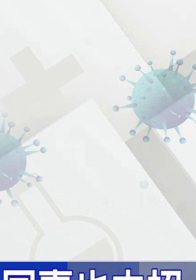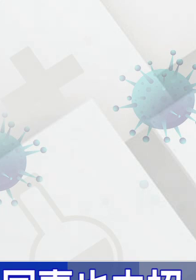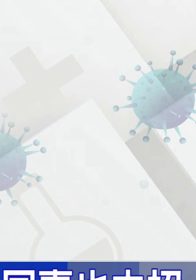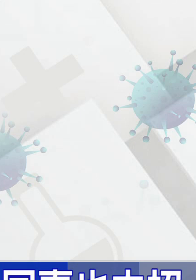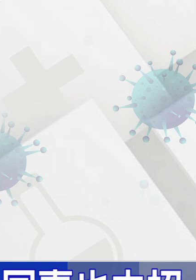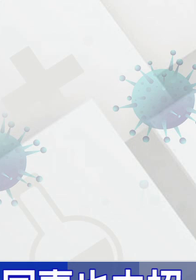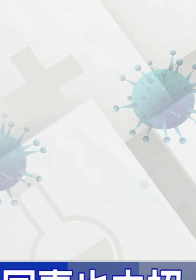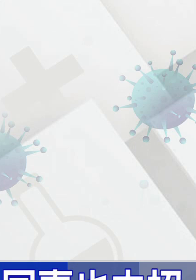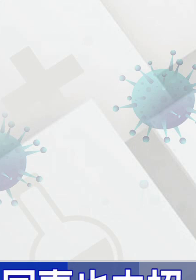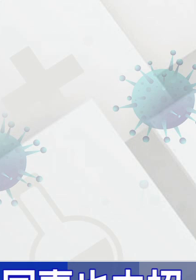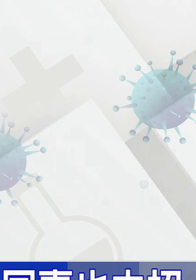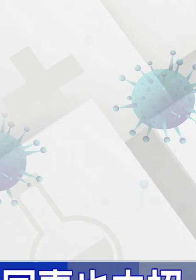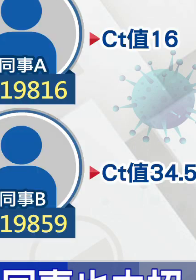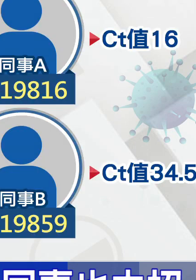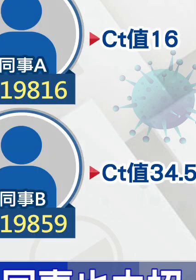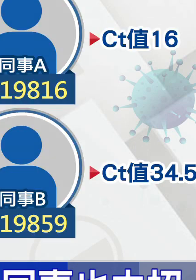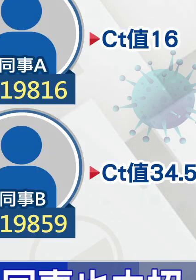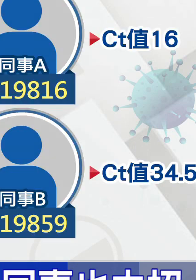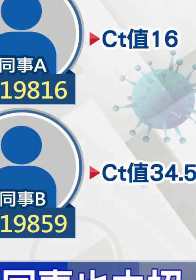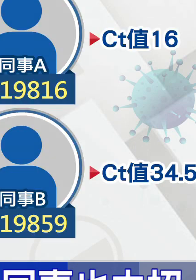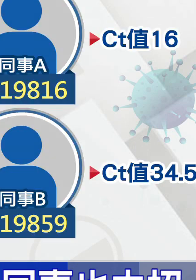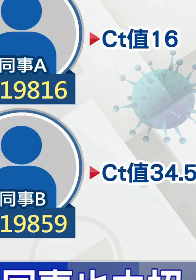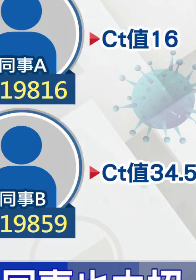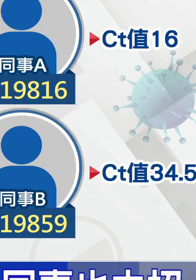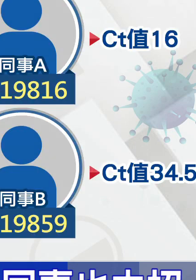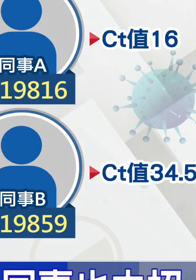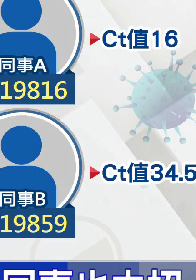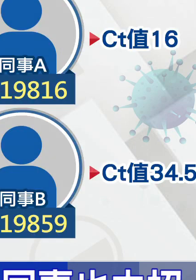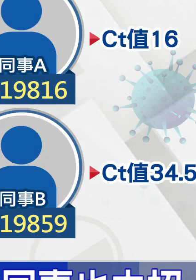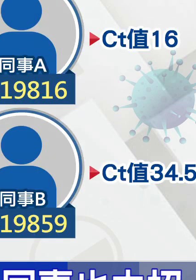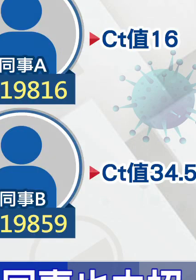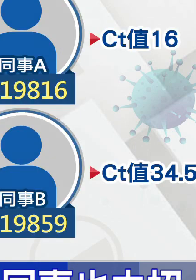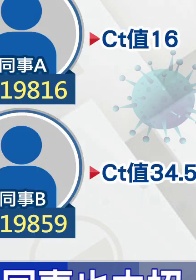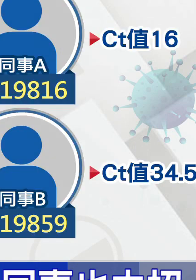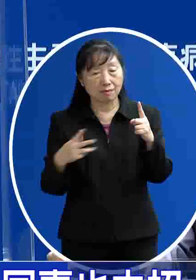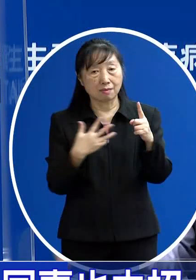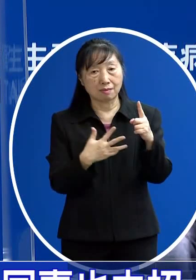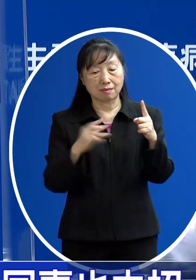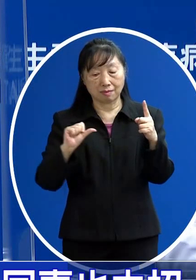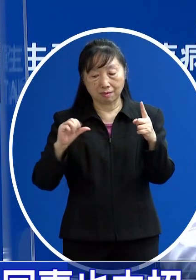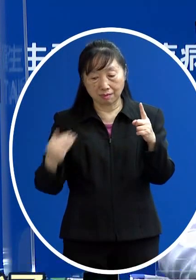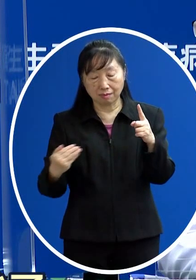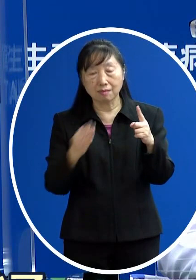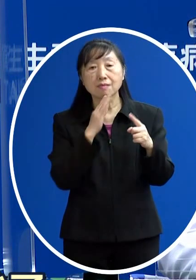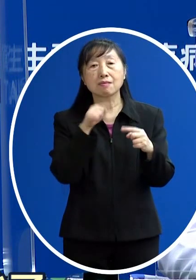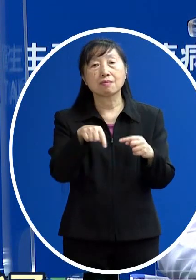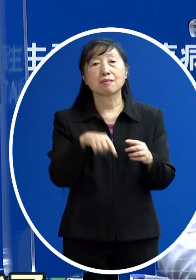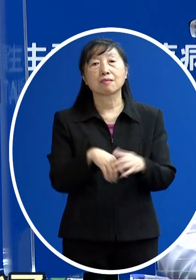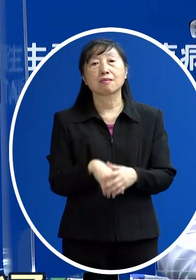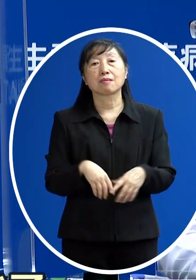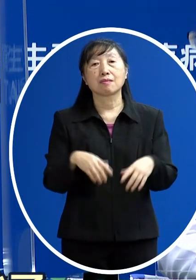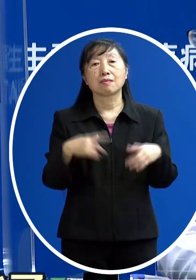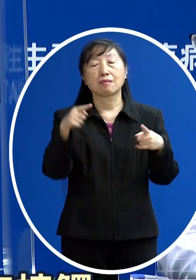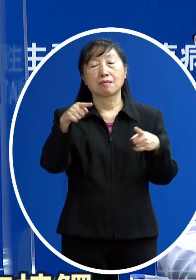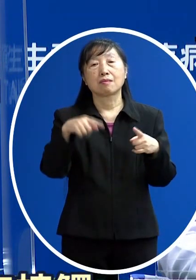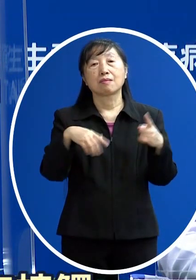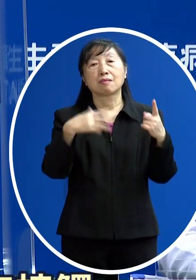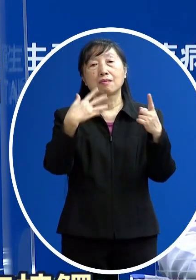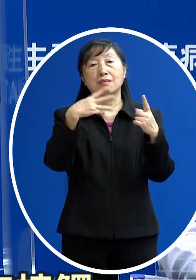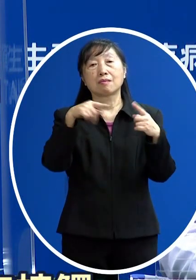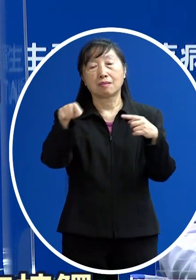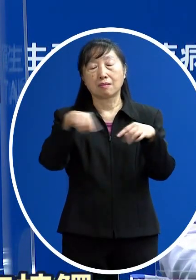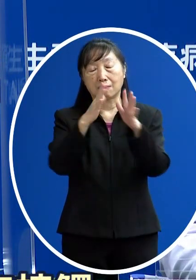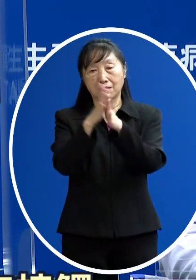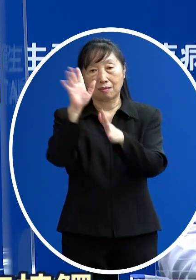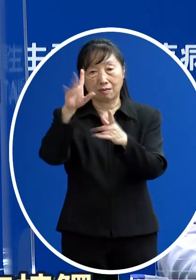框列后也被验出 PCR 阳性，她的房屋代销同事也有两人确诊。 那19816已经离职了，那不过